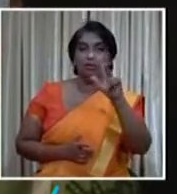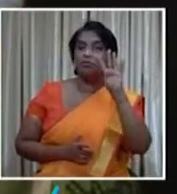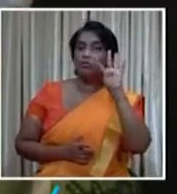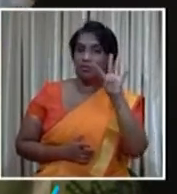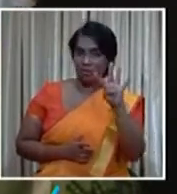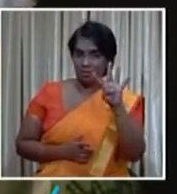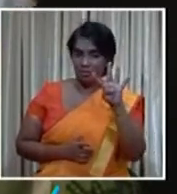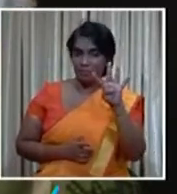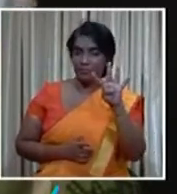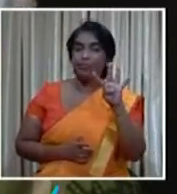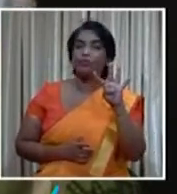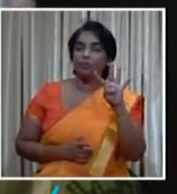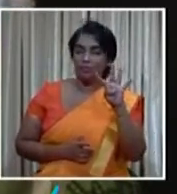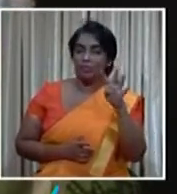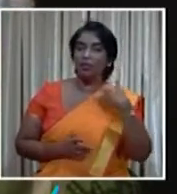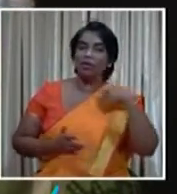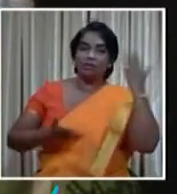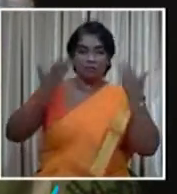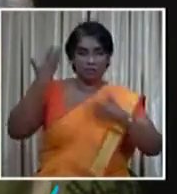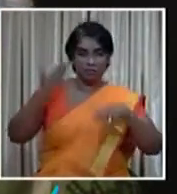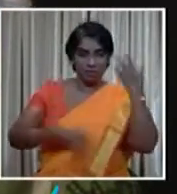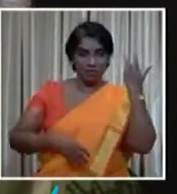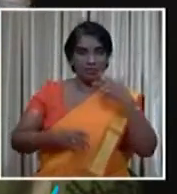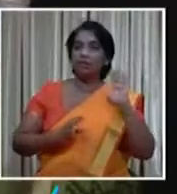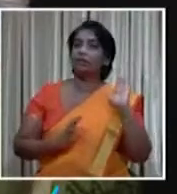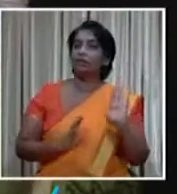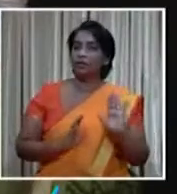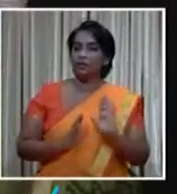13,884ක් ද අපට අහිමි වී තිබුණා.